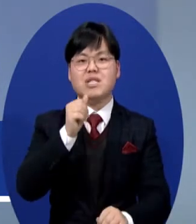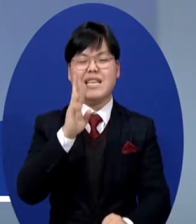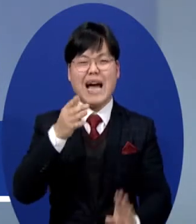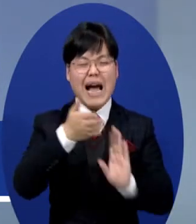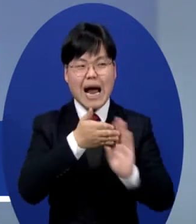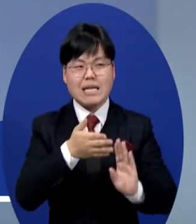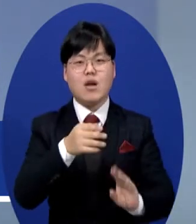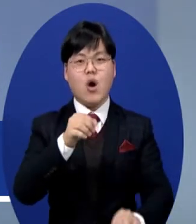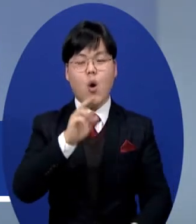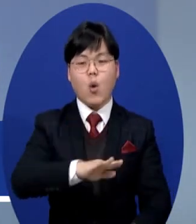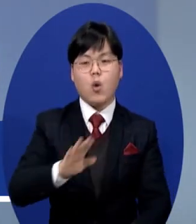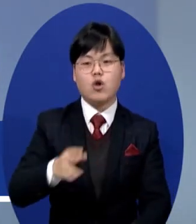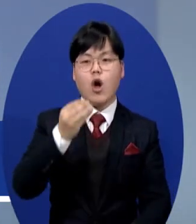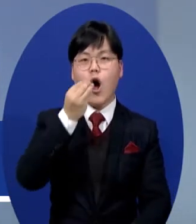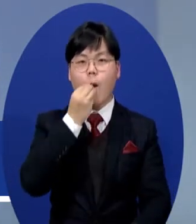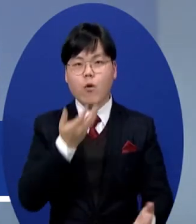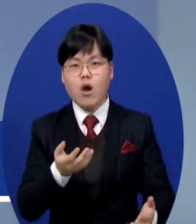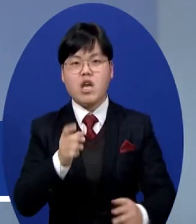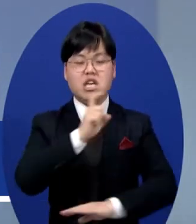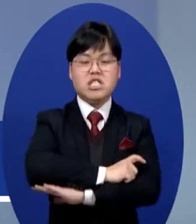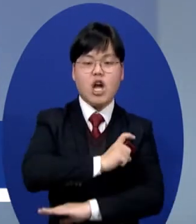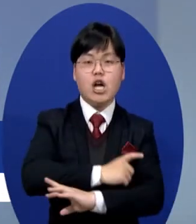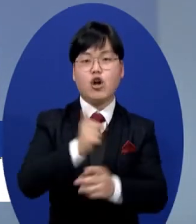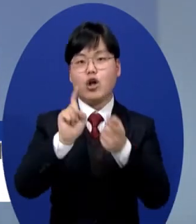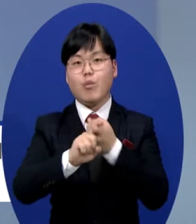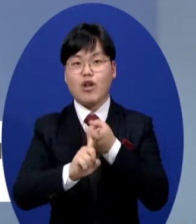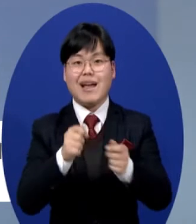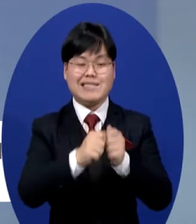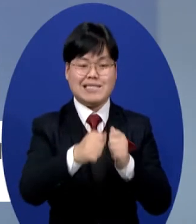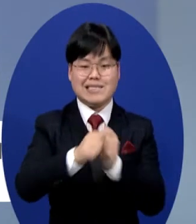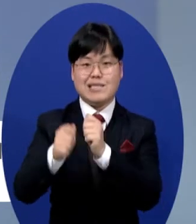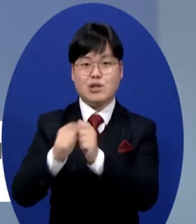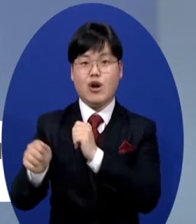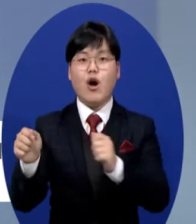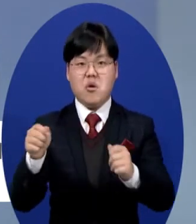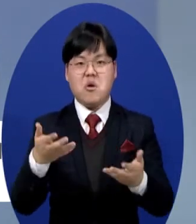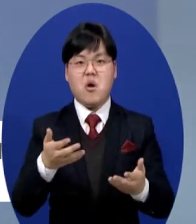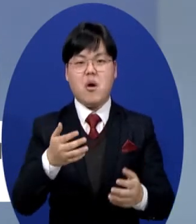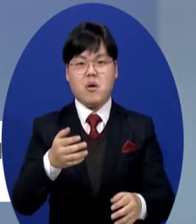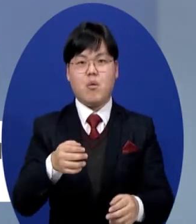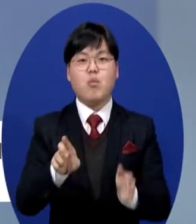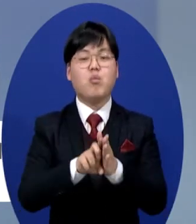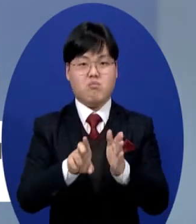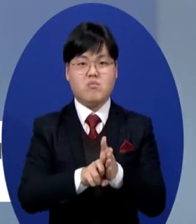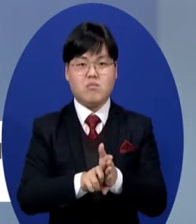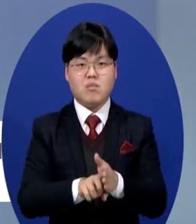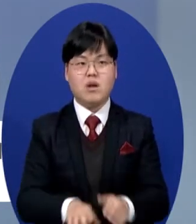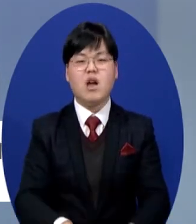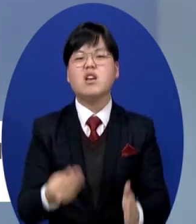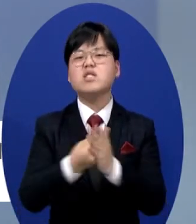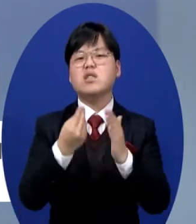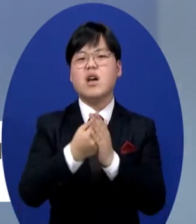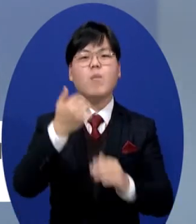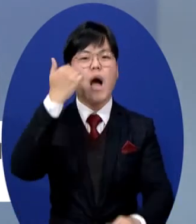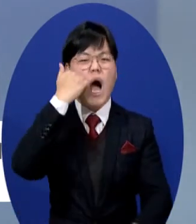ахуйн хэрэглээнд гэдэг юм уу хүнсэнд эсвэл хүүхдийн хичээлийн хэрэгсэл зарцуулагддаг болоод яг хүүхдийн мөнгө л ингэж зарцуулагдчих. Одоо шинэ ахмад